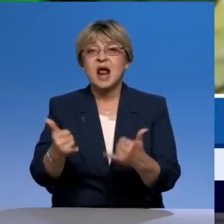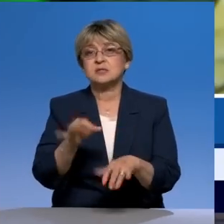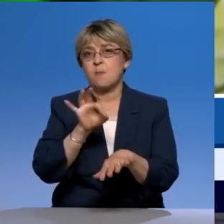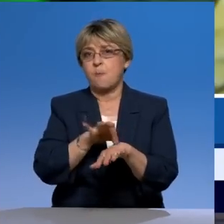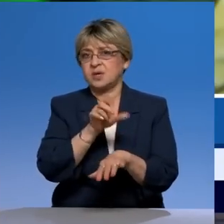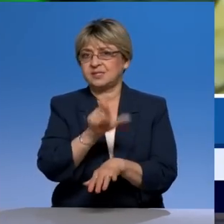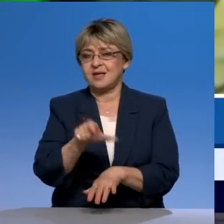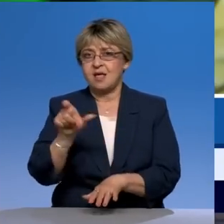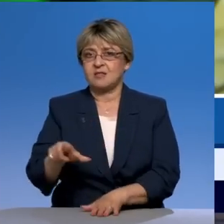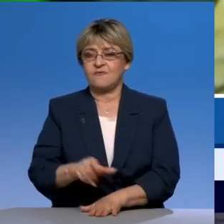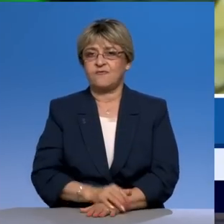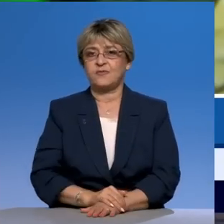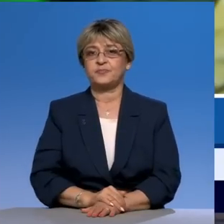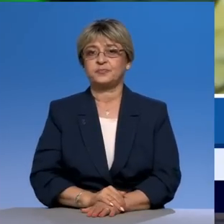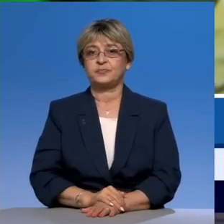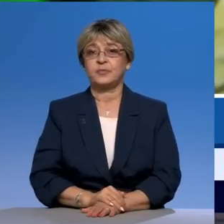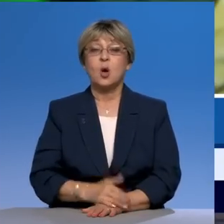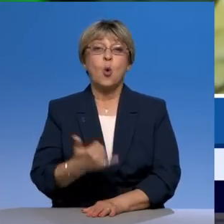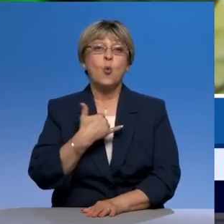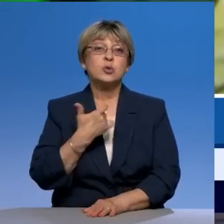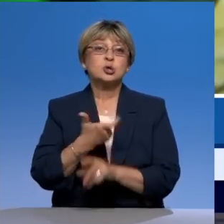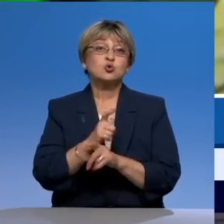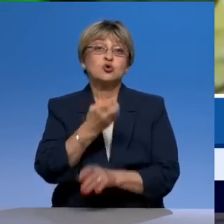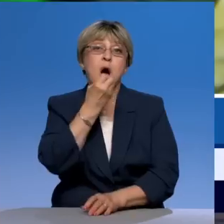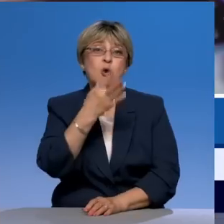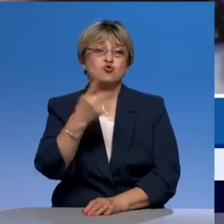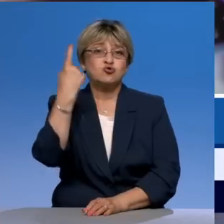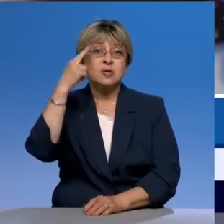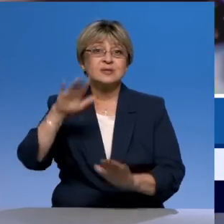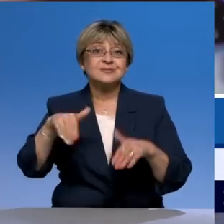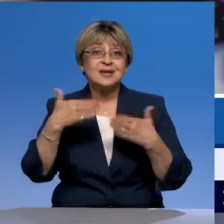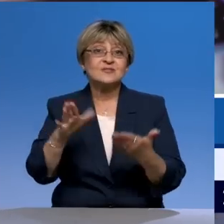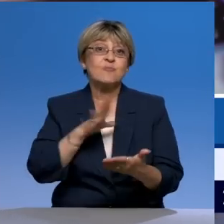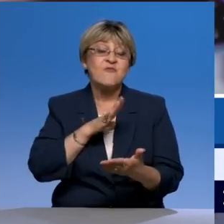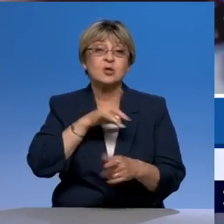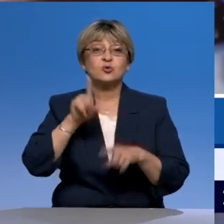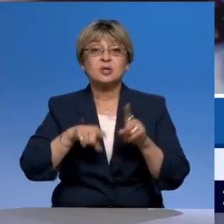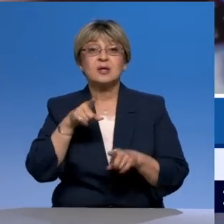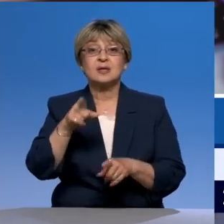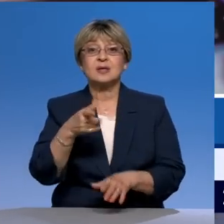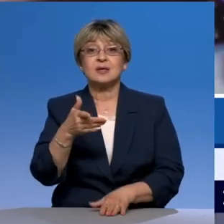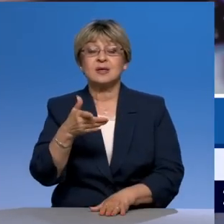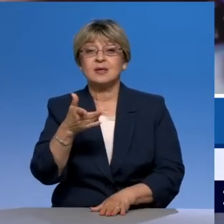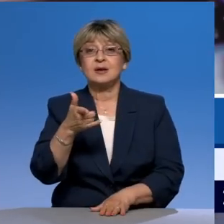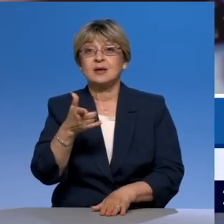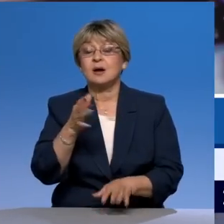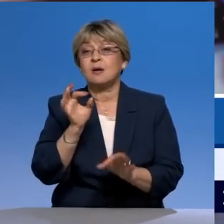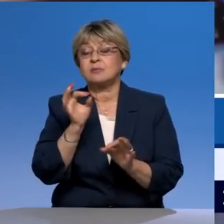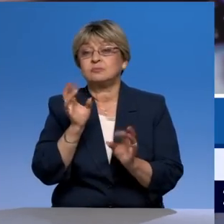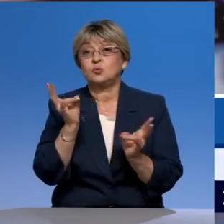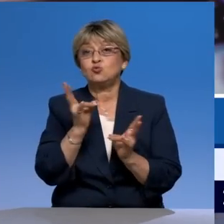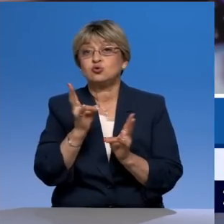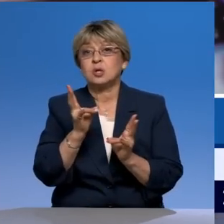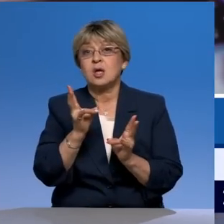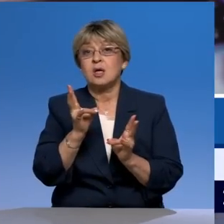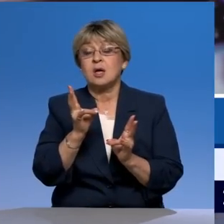нас иногда даже такие очень хорошие, по сути, инициативы, они настолько, или их описание в прессе, я не знаю, настолько